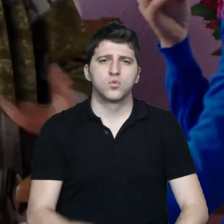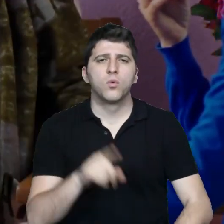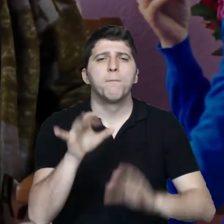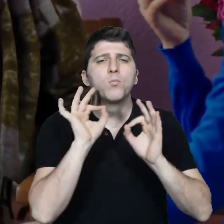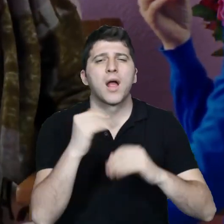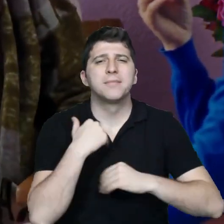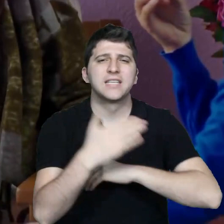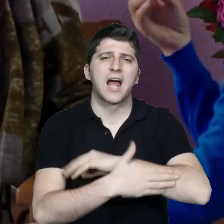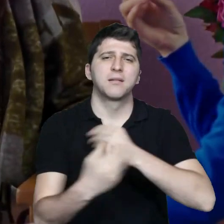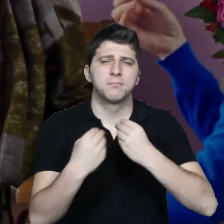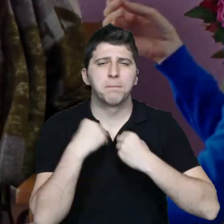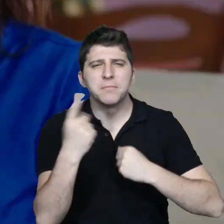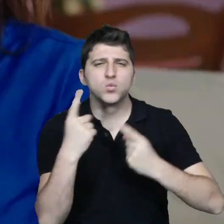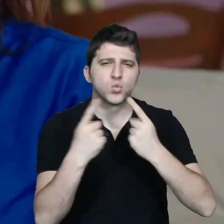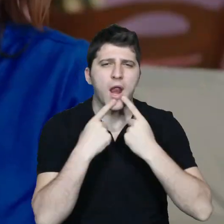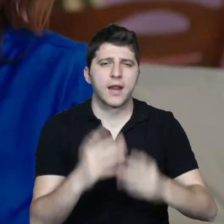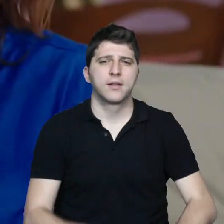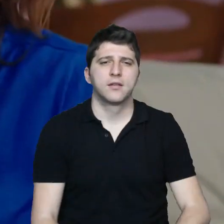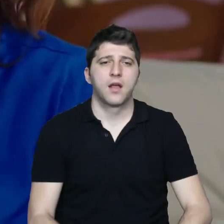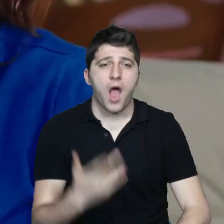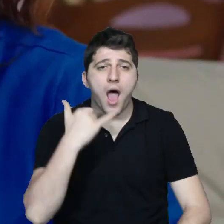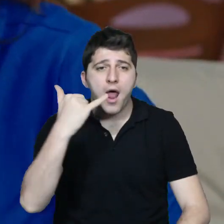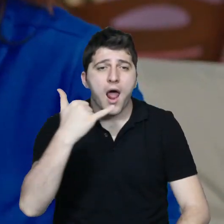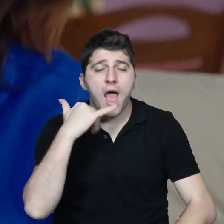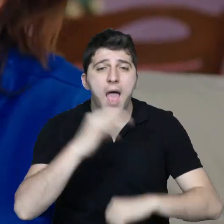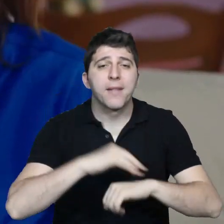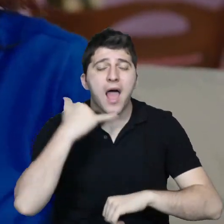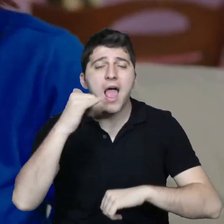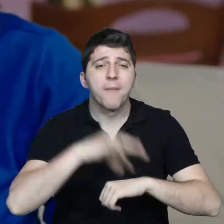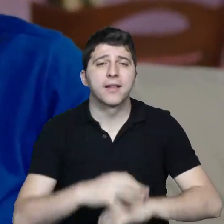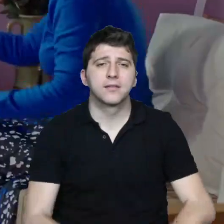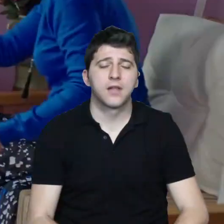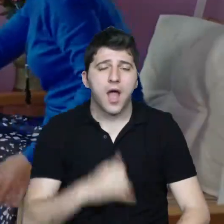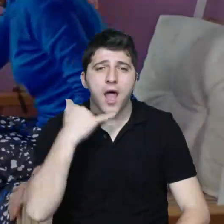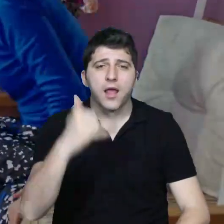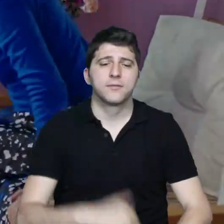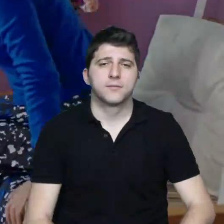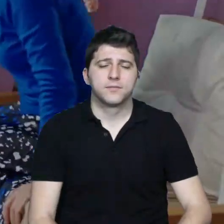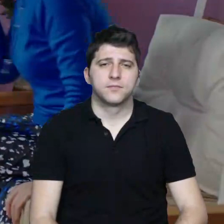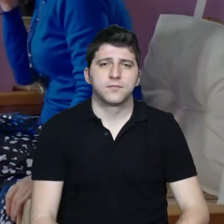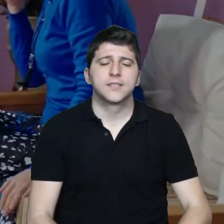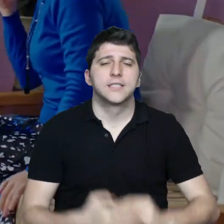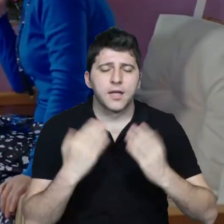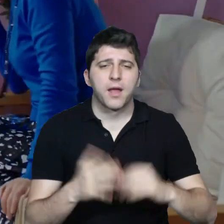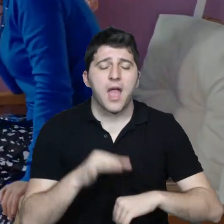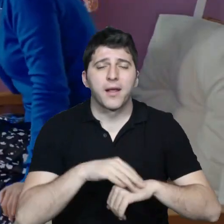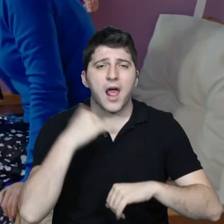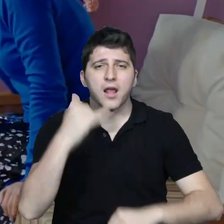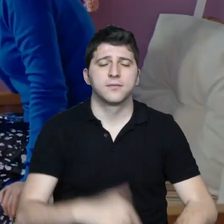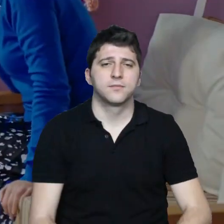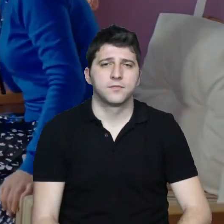mutlaka bize yardımcı olur, bir şeyler söyler değil mi? Ara, ara, hemen ara, hemen. Ara, hemen. Tabii ya, hemen ara.